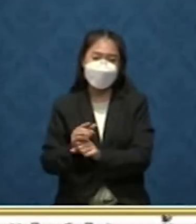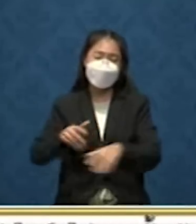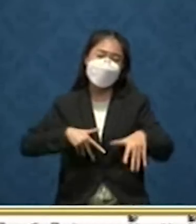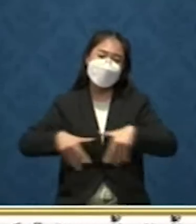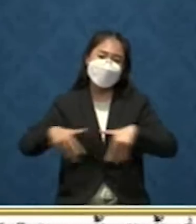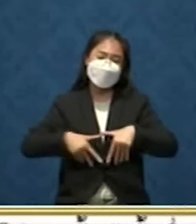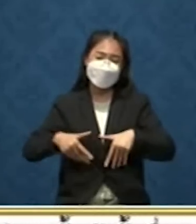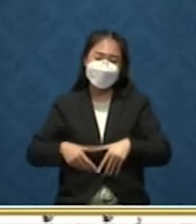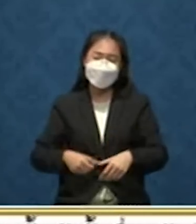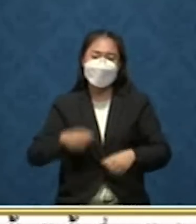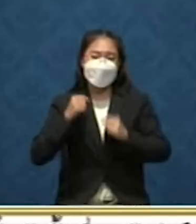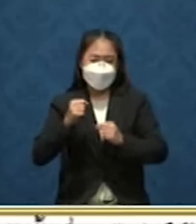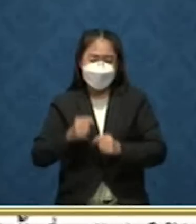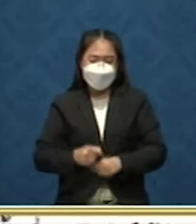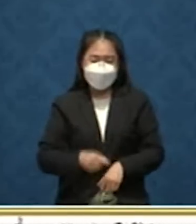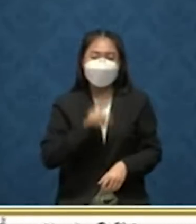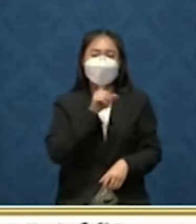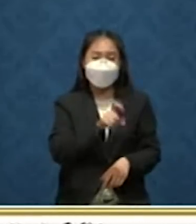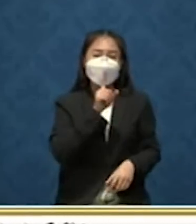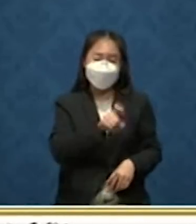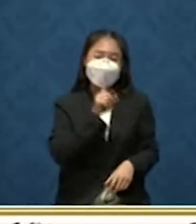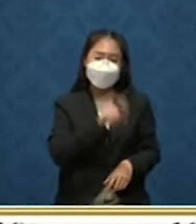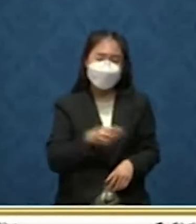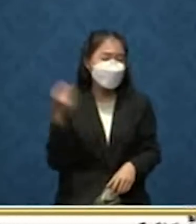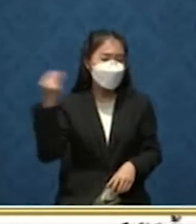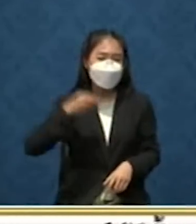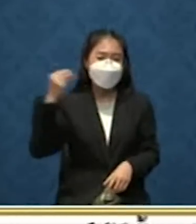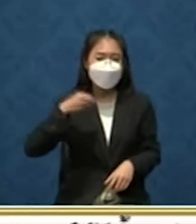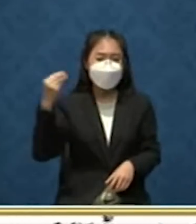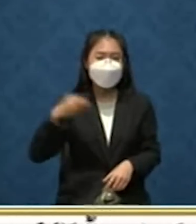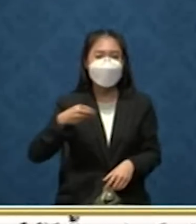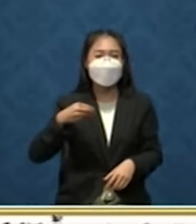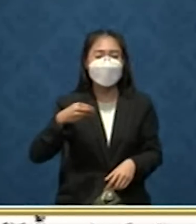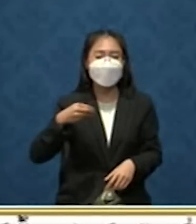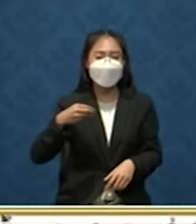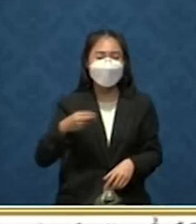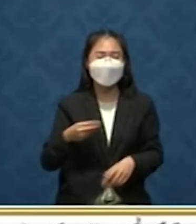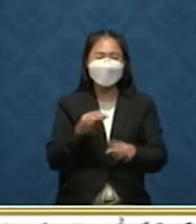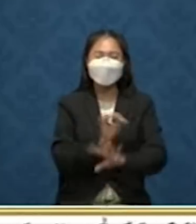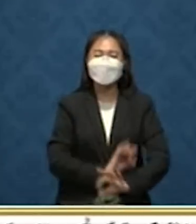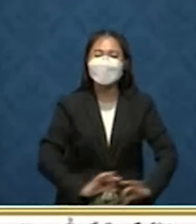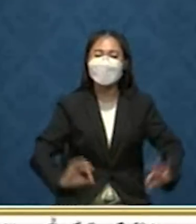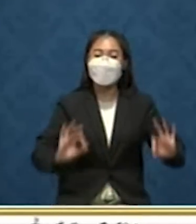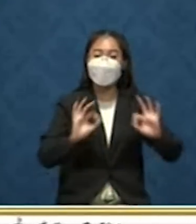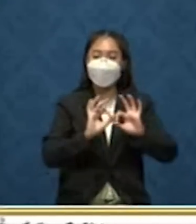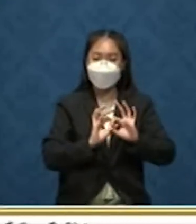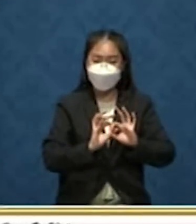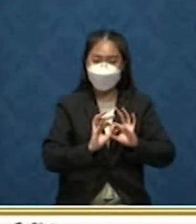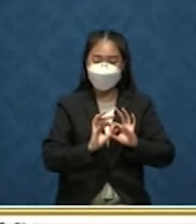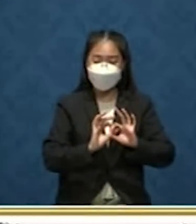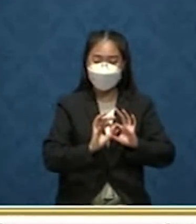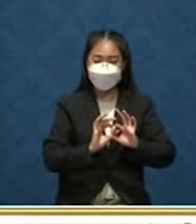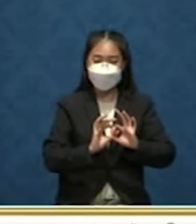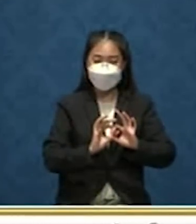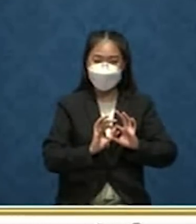าชนเลยต้องโเขกหัวท่านกนแทบไม่เว้นวันอยู่แบนี้แล้วคนทสำคญทสุดครับที่เป็น